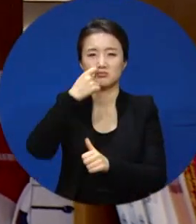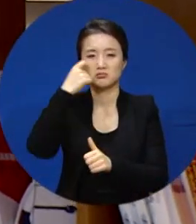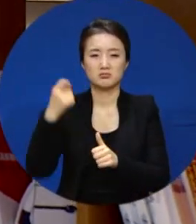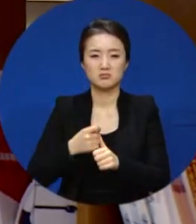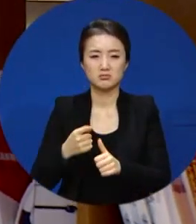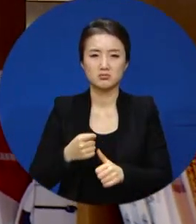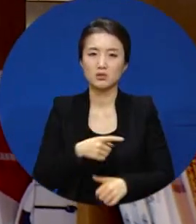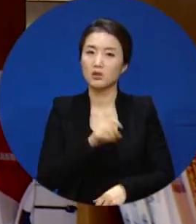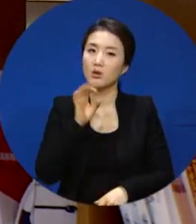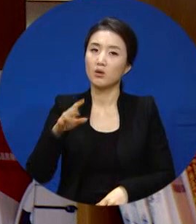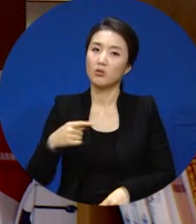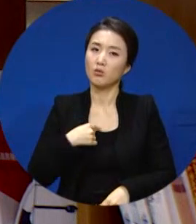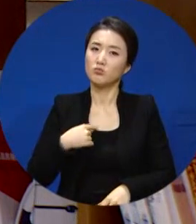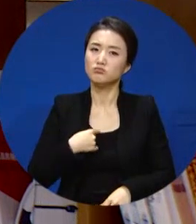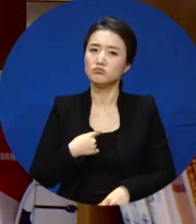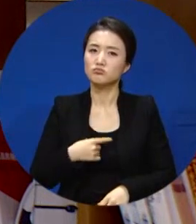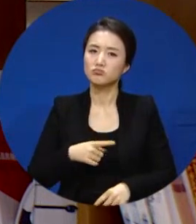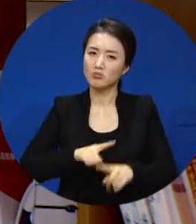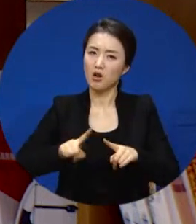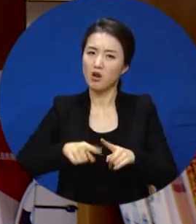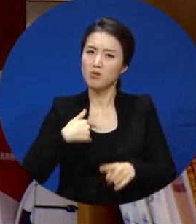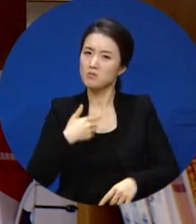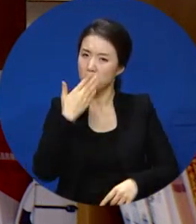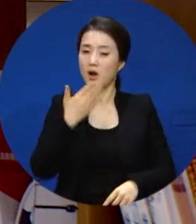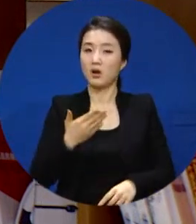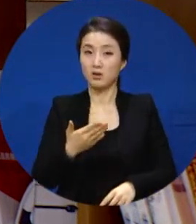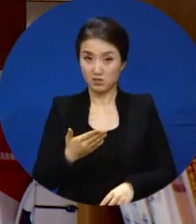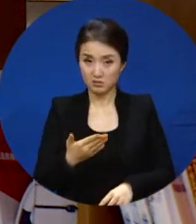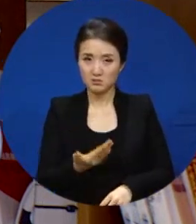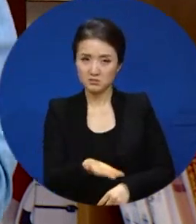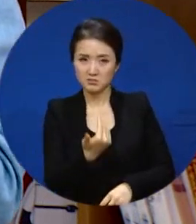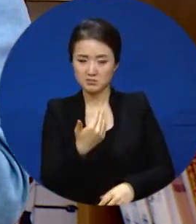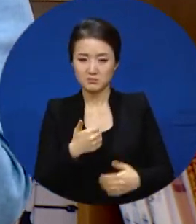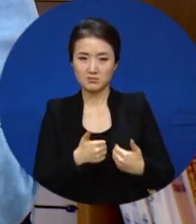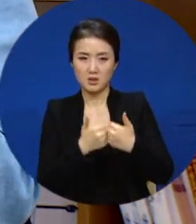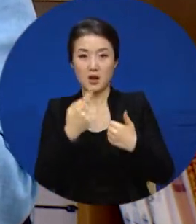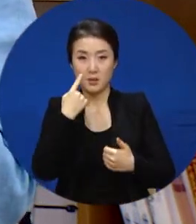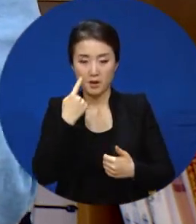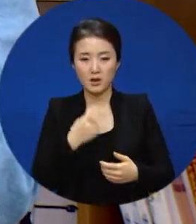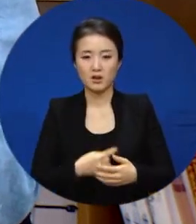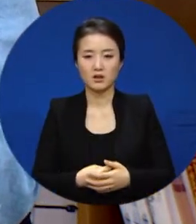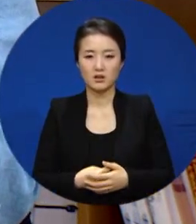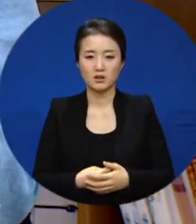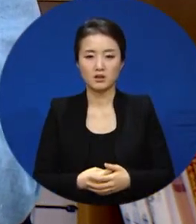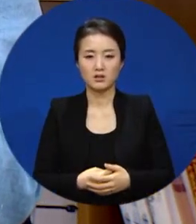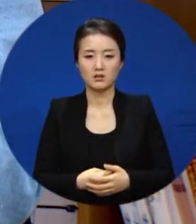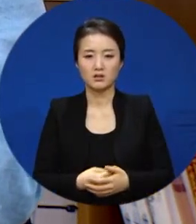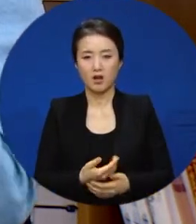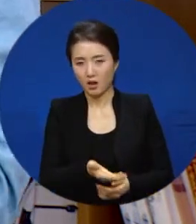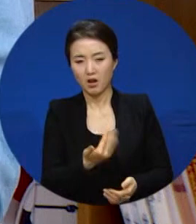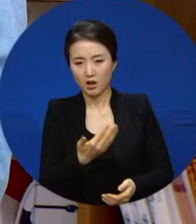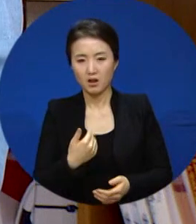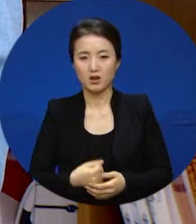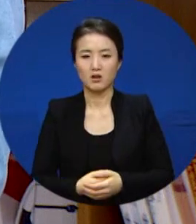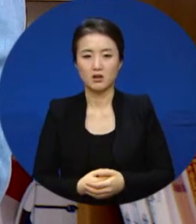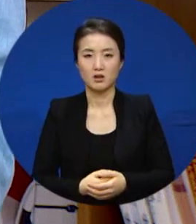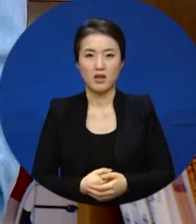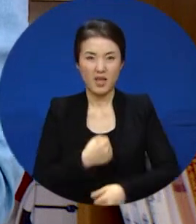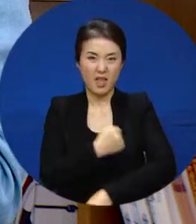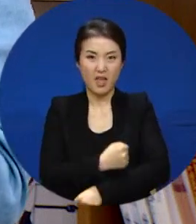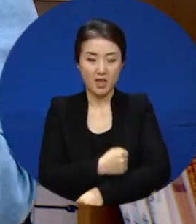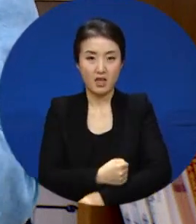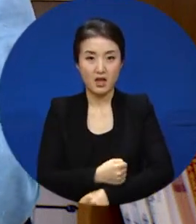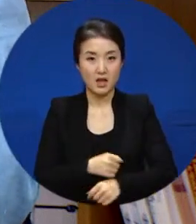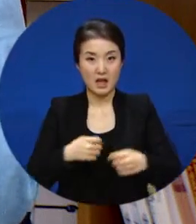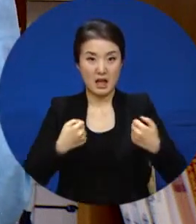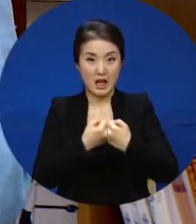하나도 못 한데 5 크레올 금 잘된 한 판 붙어 원하면 보너스 만 싸워 해 아내 안하면 내가 들을 죽일